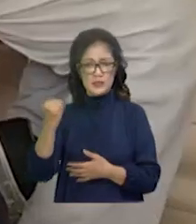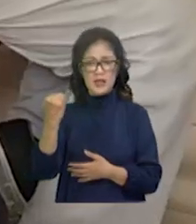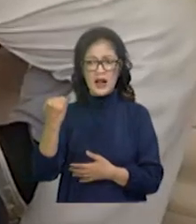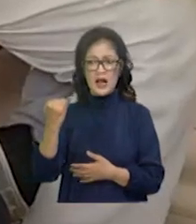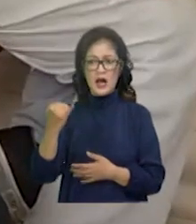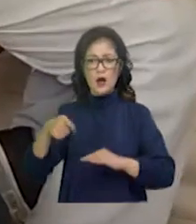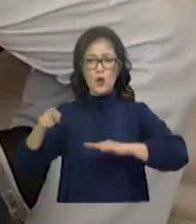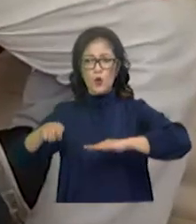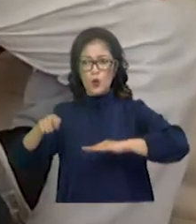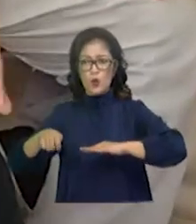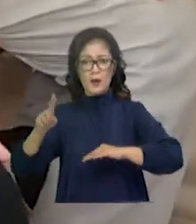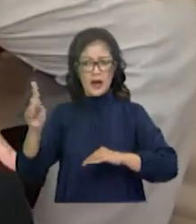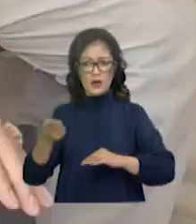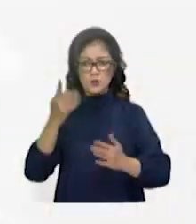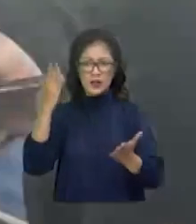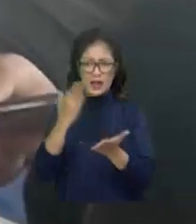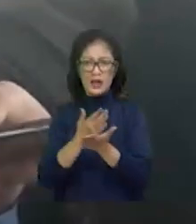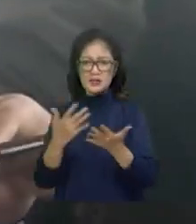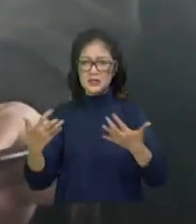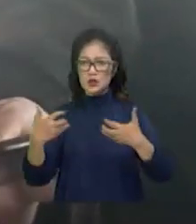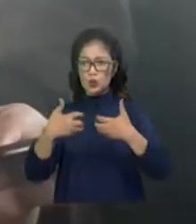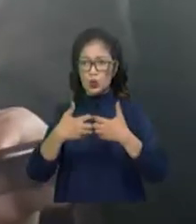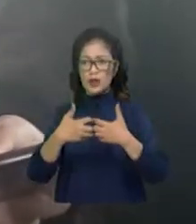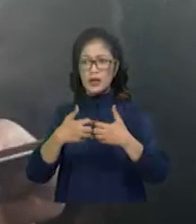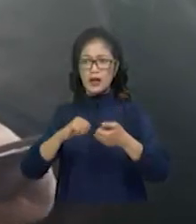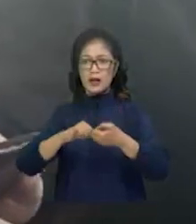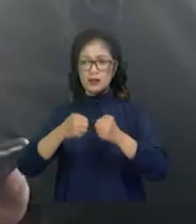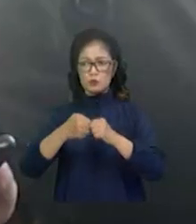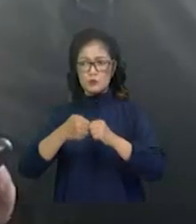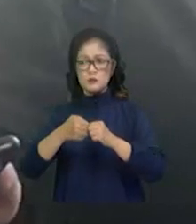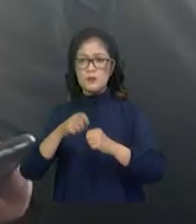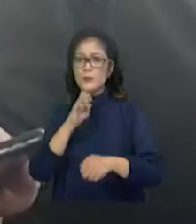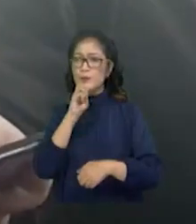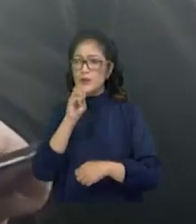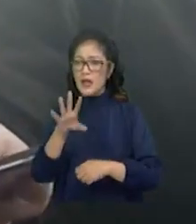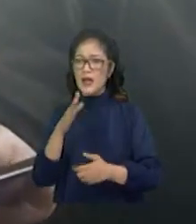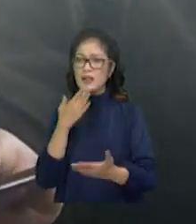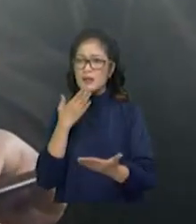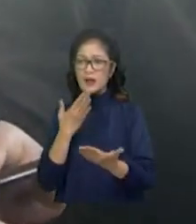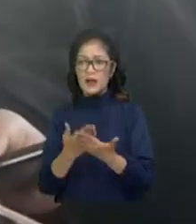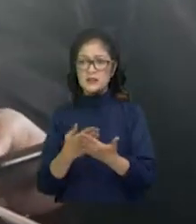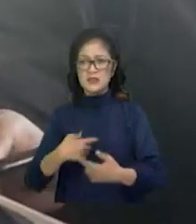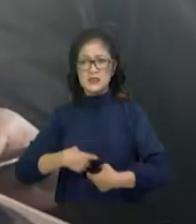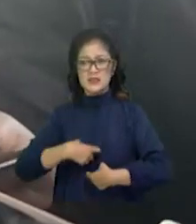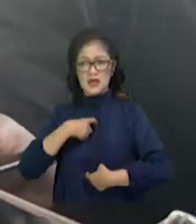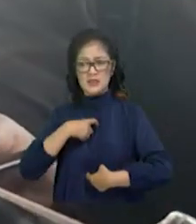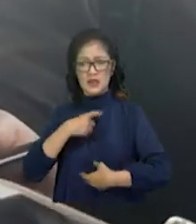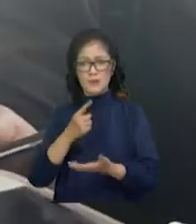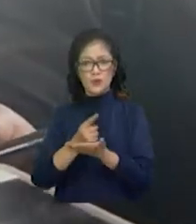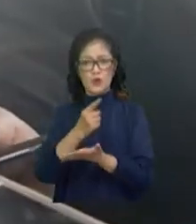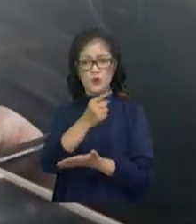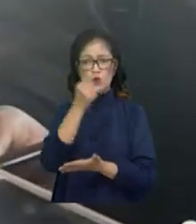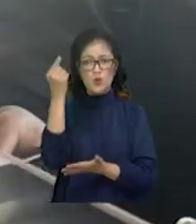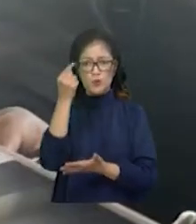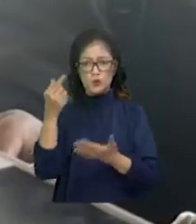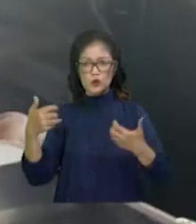hukum dapat berjalan sebagaimana mestinya. Saya ucapkan terima kasih kepada jaksa penuntut umum karena itu sesuai dengan dakwaan yang